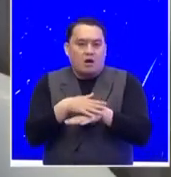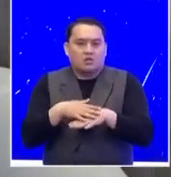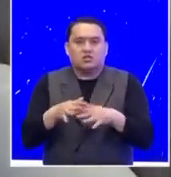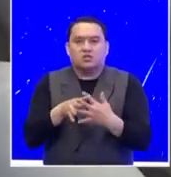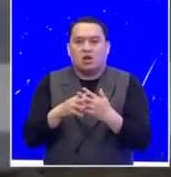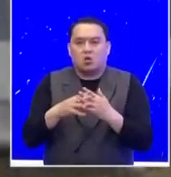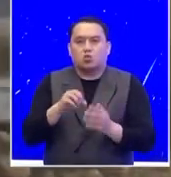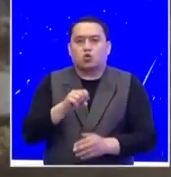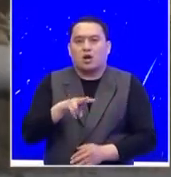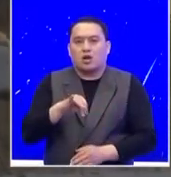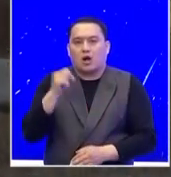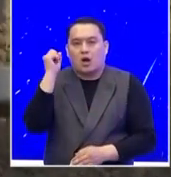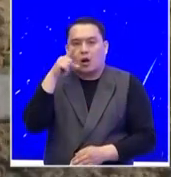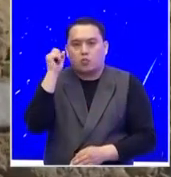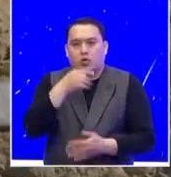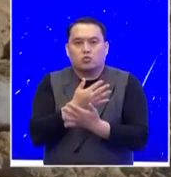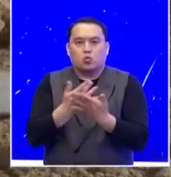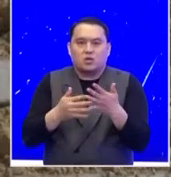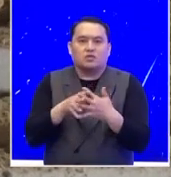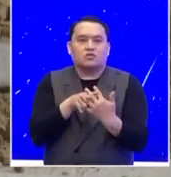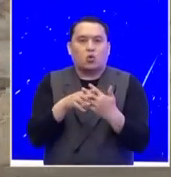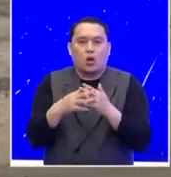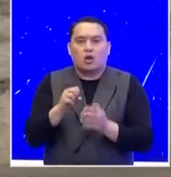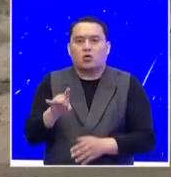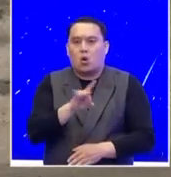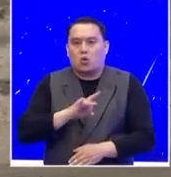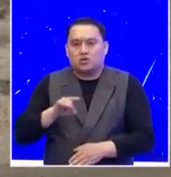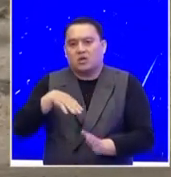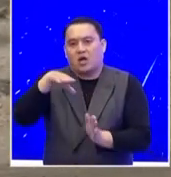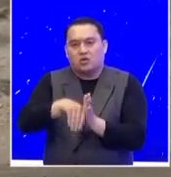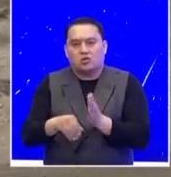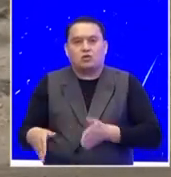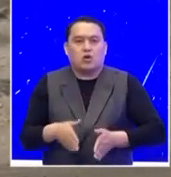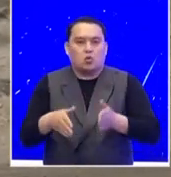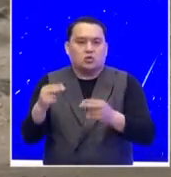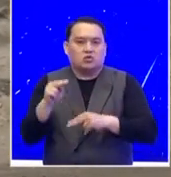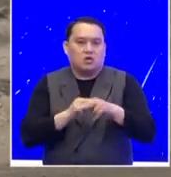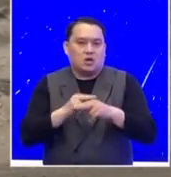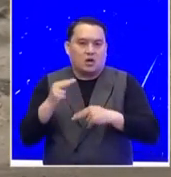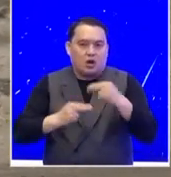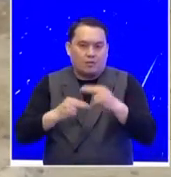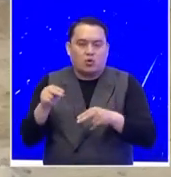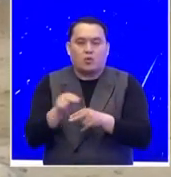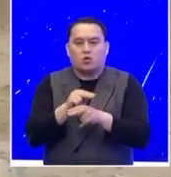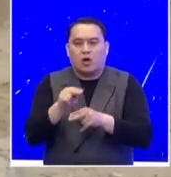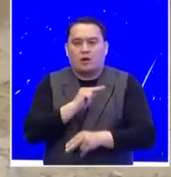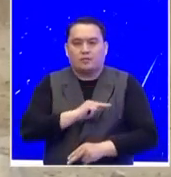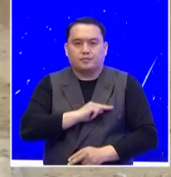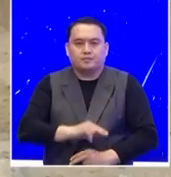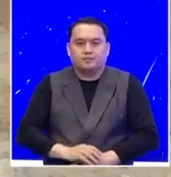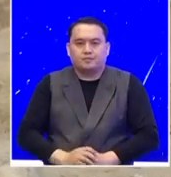жителей Эмбекши, Ушарала, Карабулака и других населенных пунктов Алакольского района задействованы в дорожно-строительных работах.